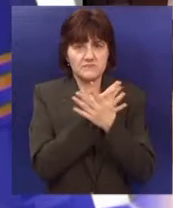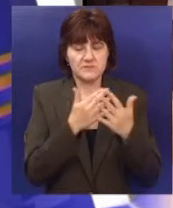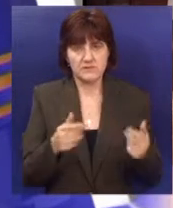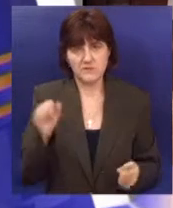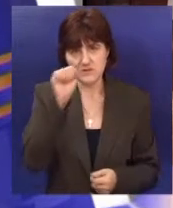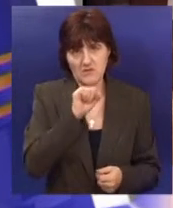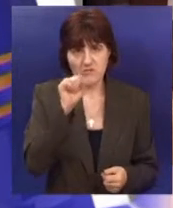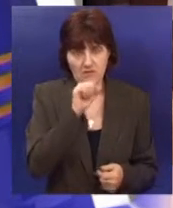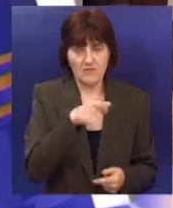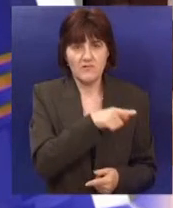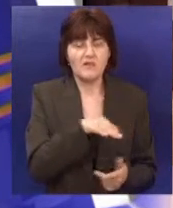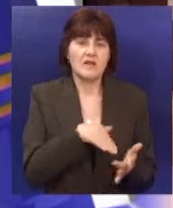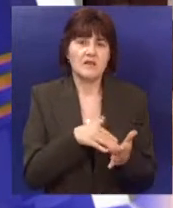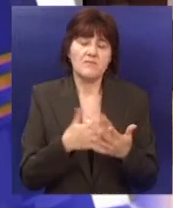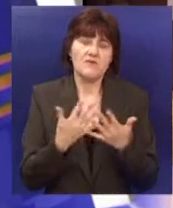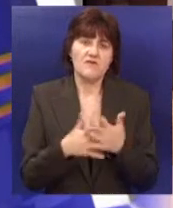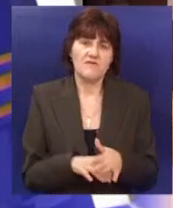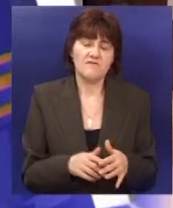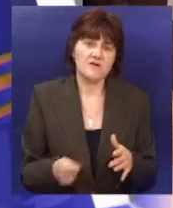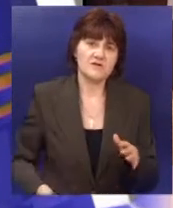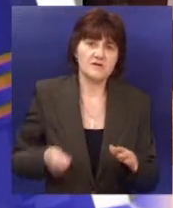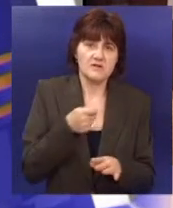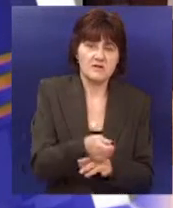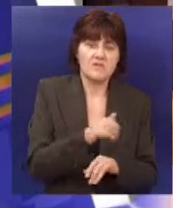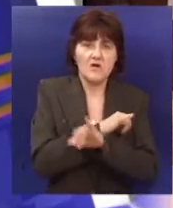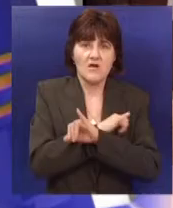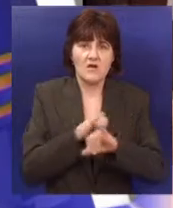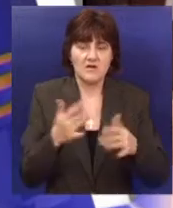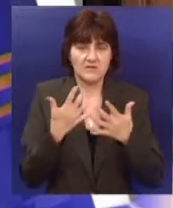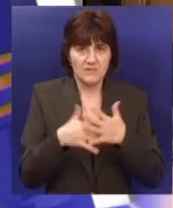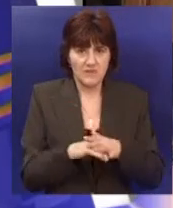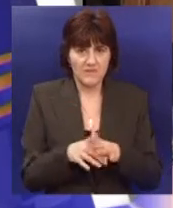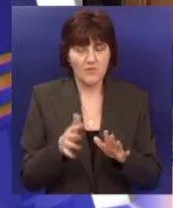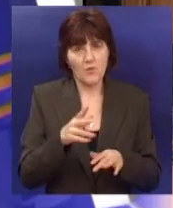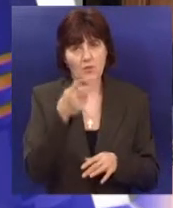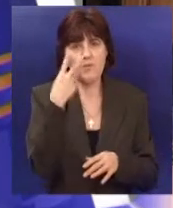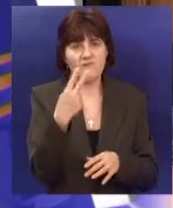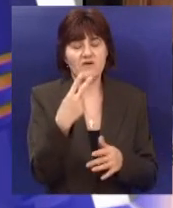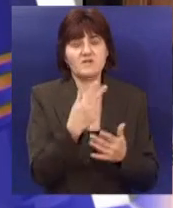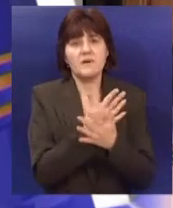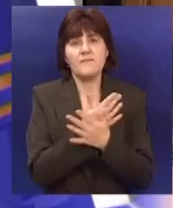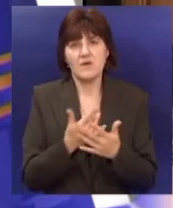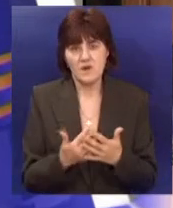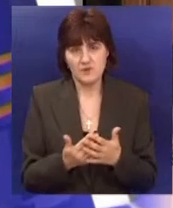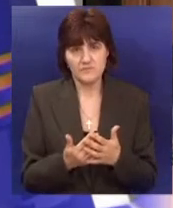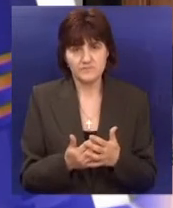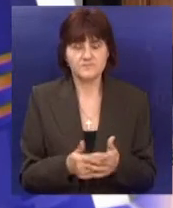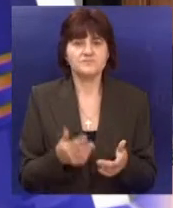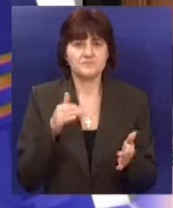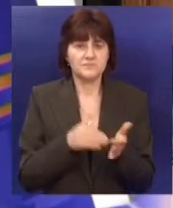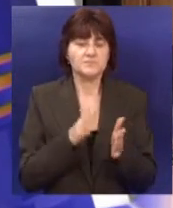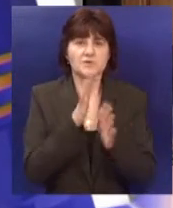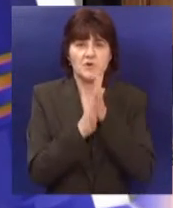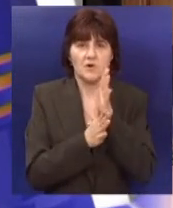Za realizaciju ovog projekta Kalcedonija će da uloži 20 miliona evra. Rasprava se povela oko donošenja odluke o izmjeni